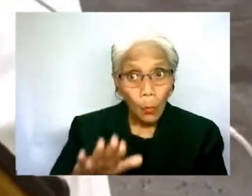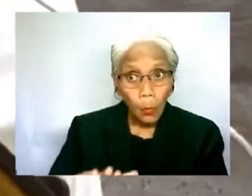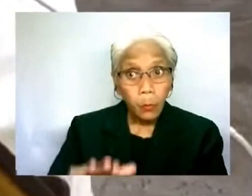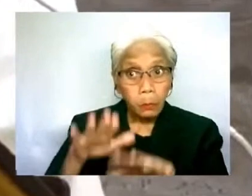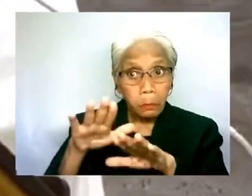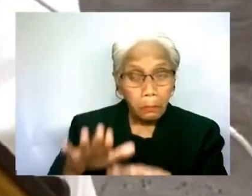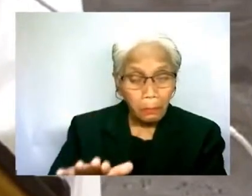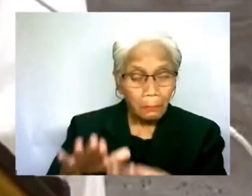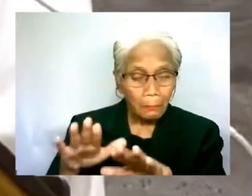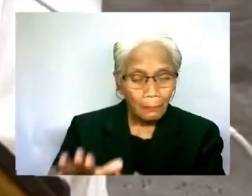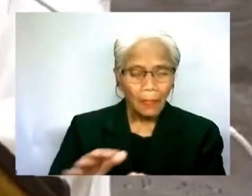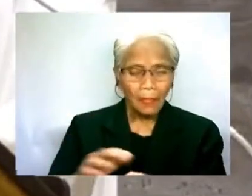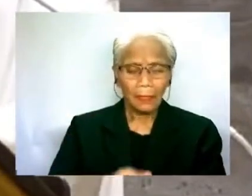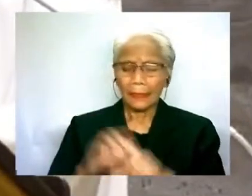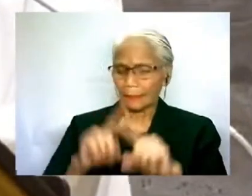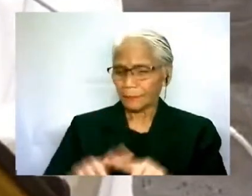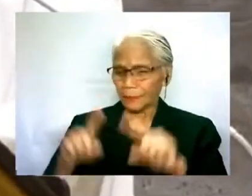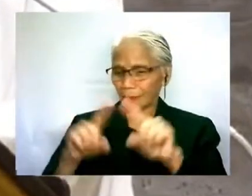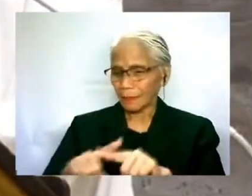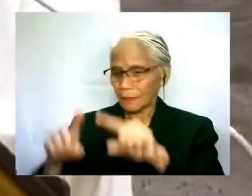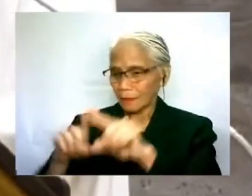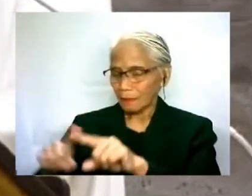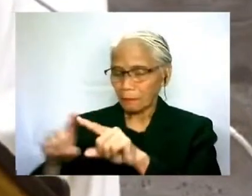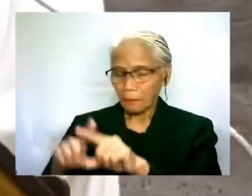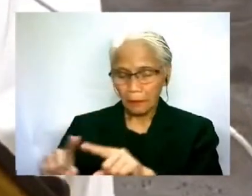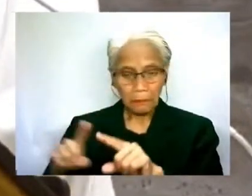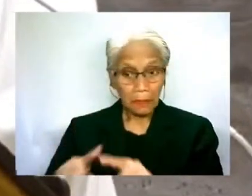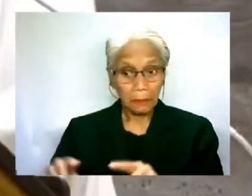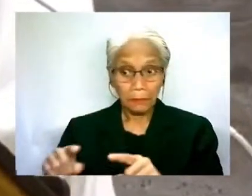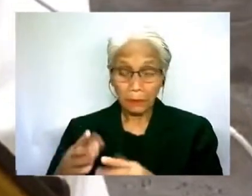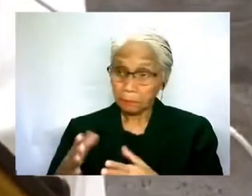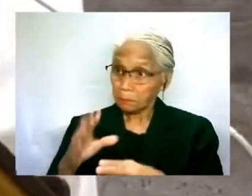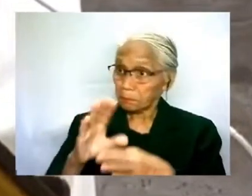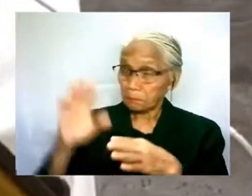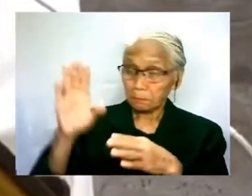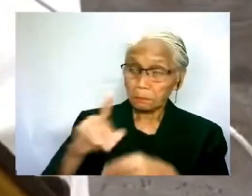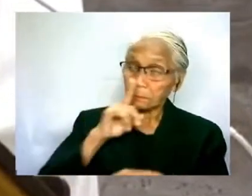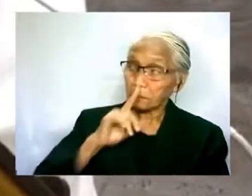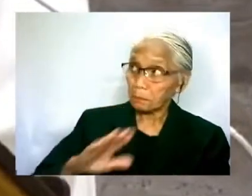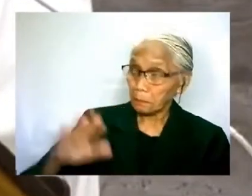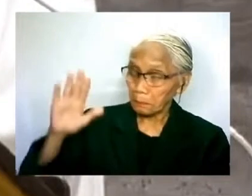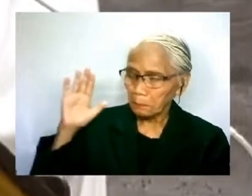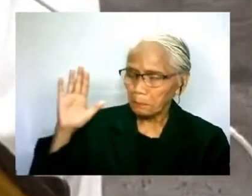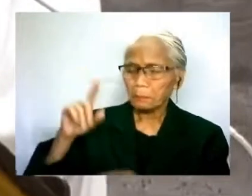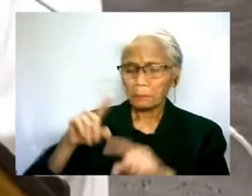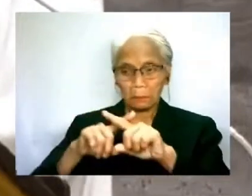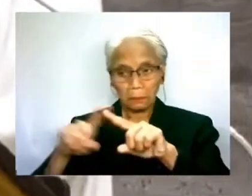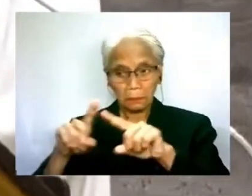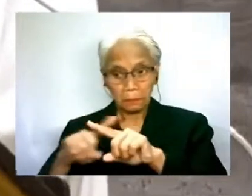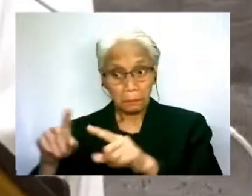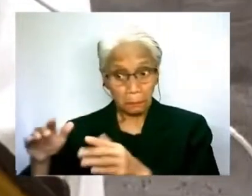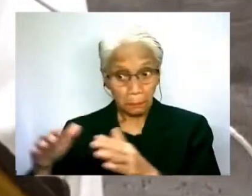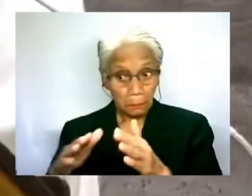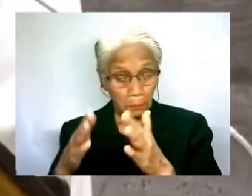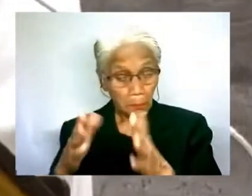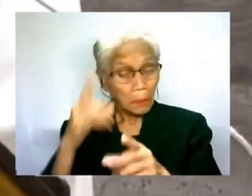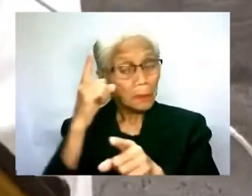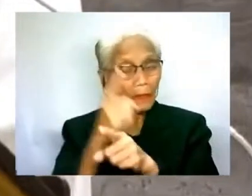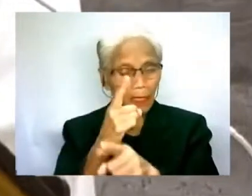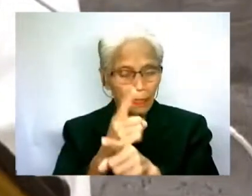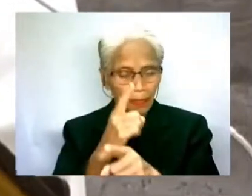ang katuparan ng kanyang pangako, iba't ibang paraan nararapat para sa